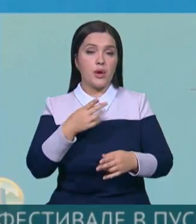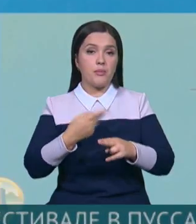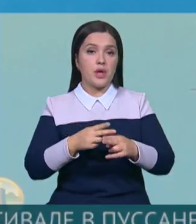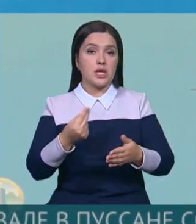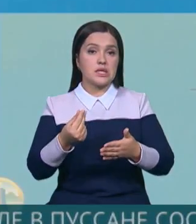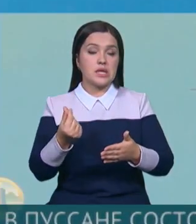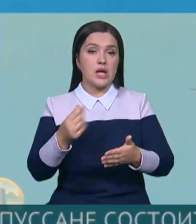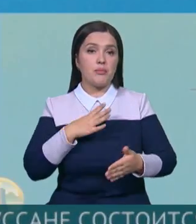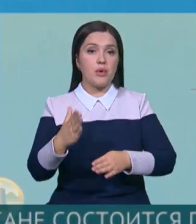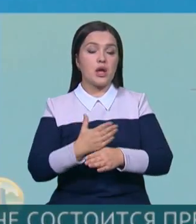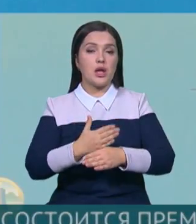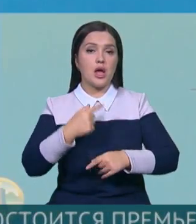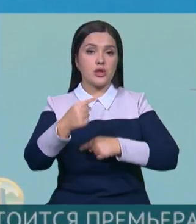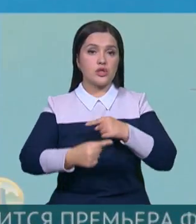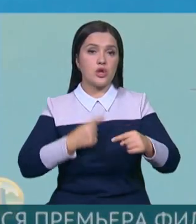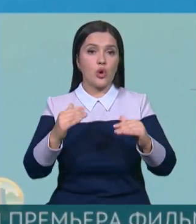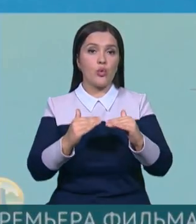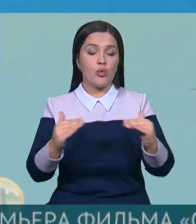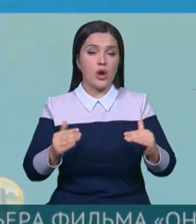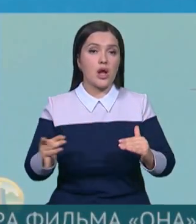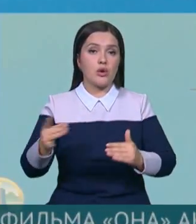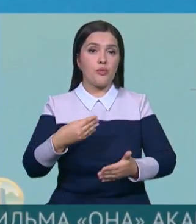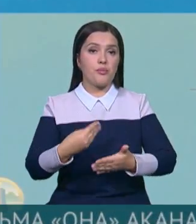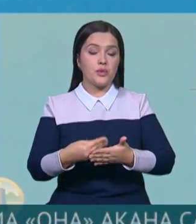деньги распределялись через уровень районного